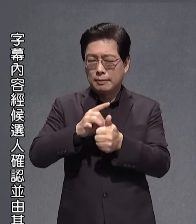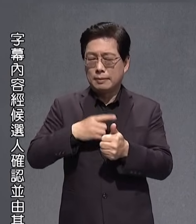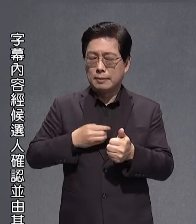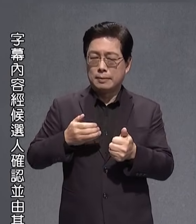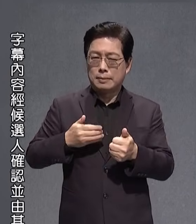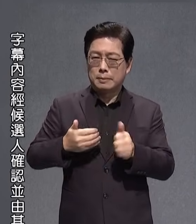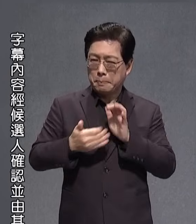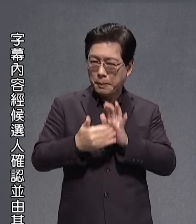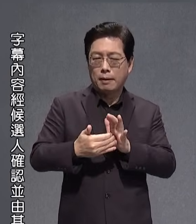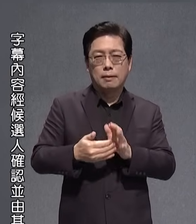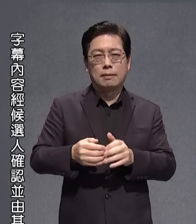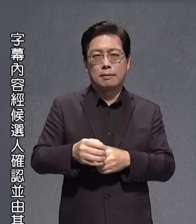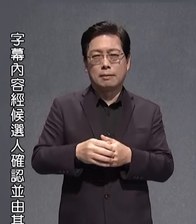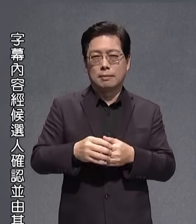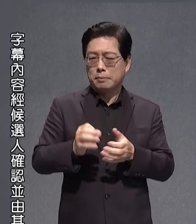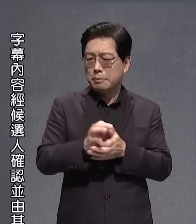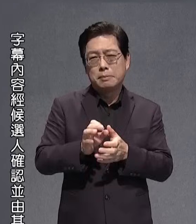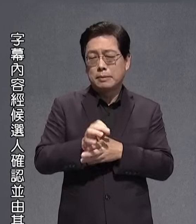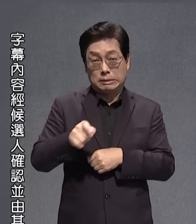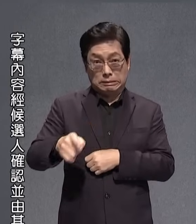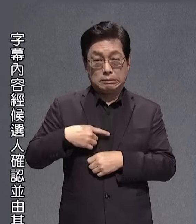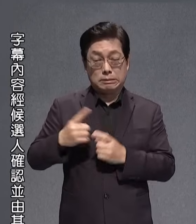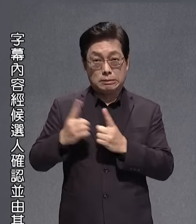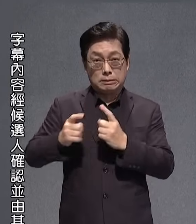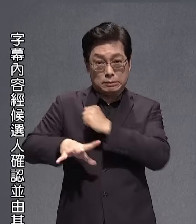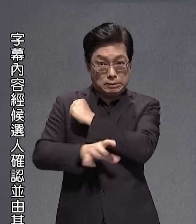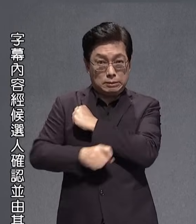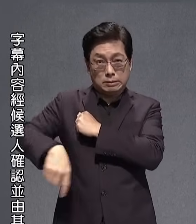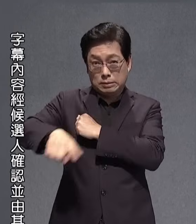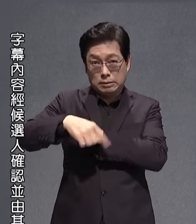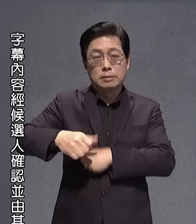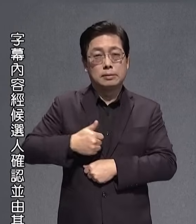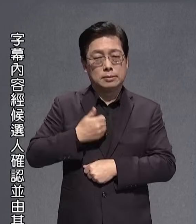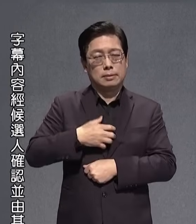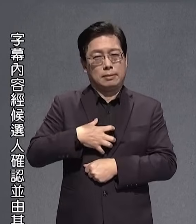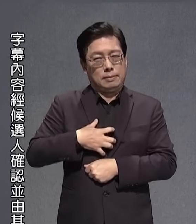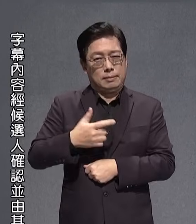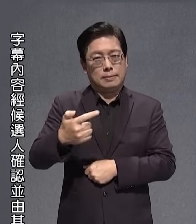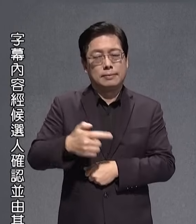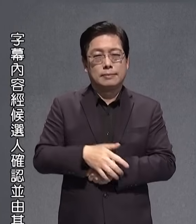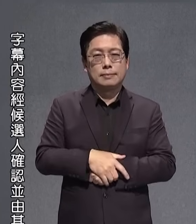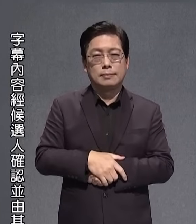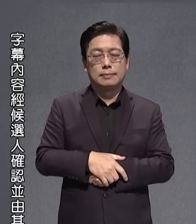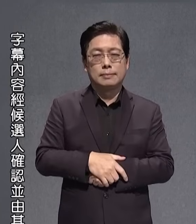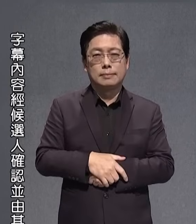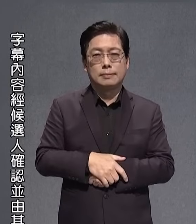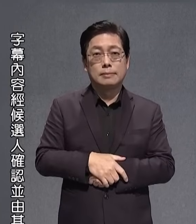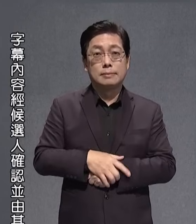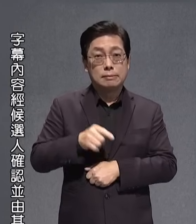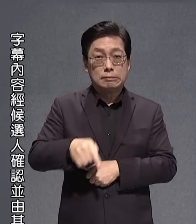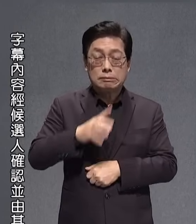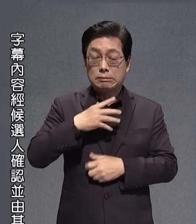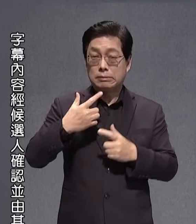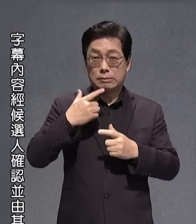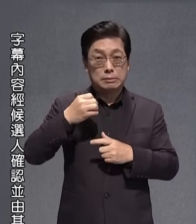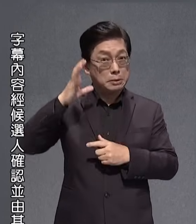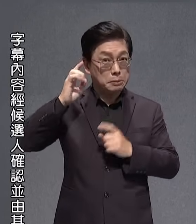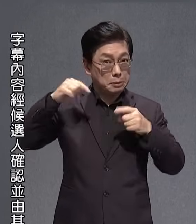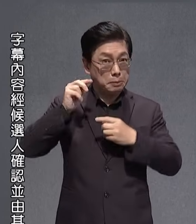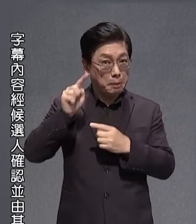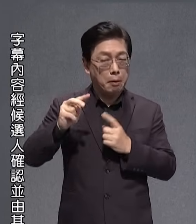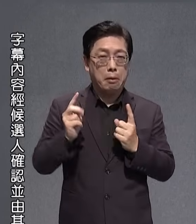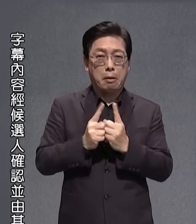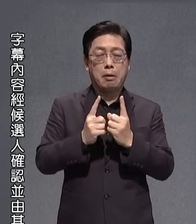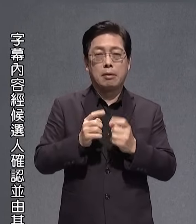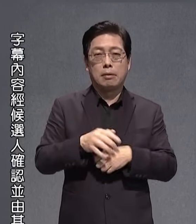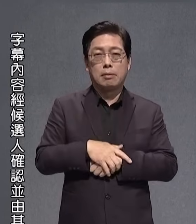紧，有当时搁予咱这基层的环境，吼、哦、有够忝的。啊，今日拢挂伫个新闻上。啊，跨